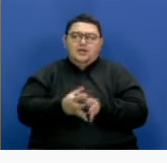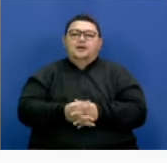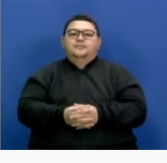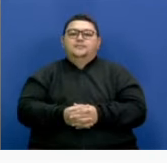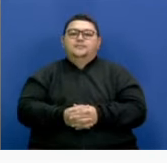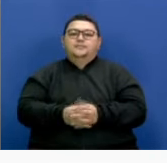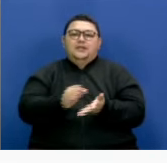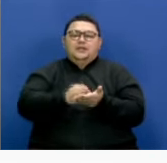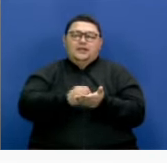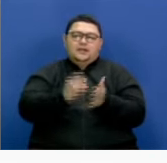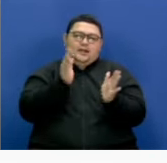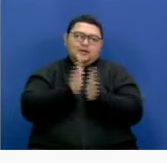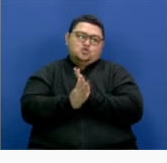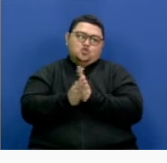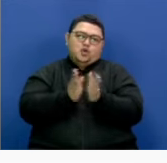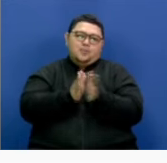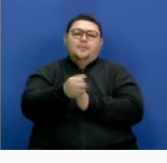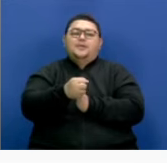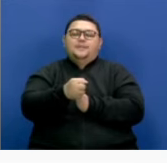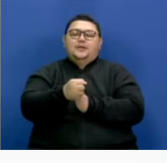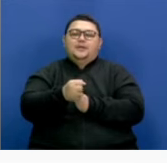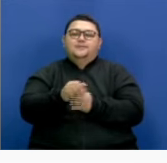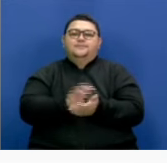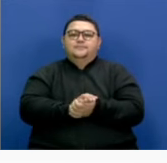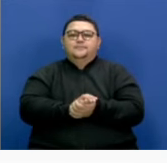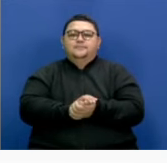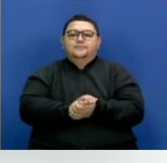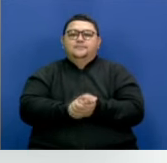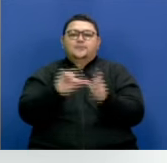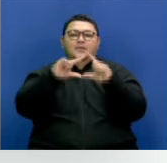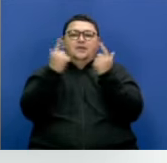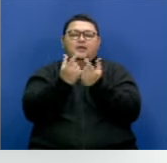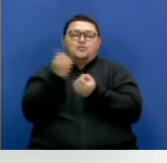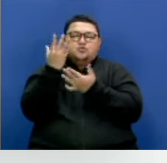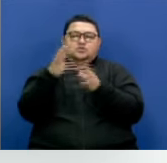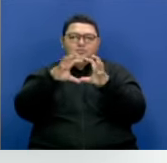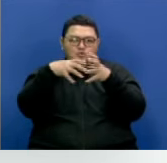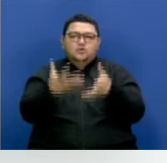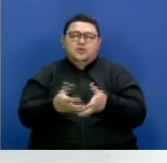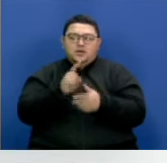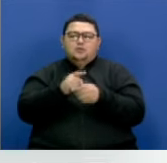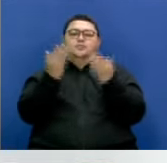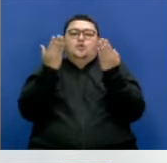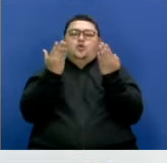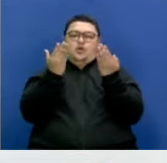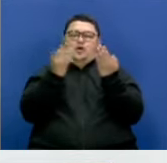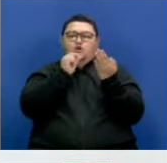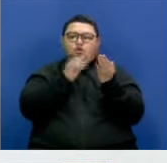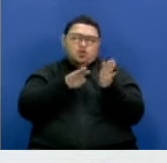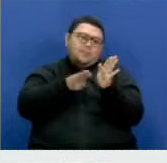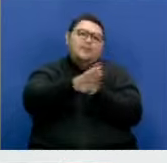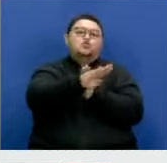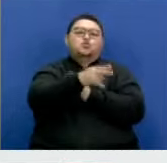Karim Al-Isa. Liga Muslim Dunia menyampaikan doa dan harapan untuk kesuksesan Prabowo dan kemajuan